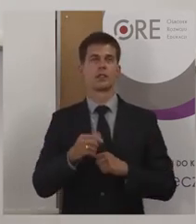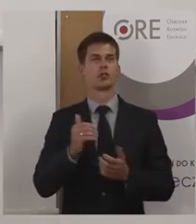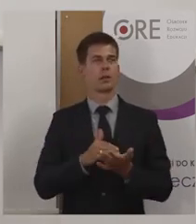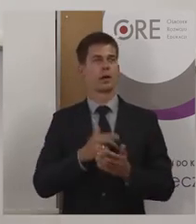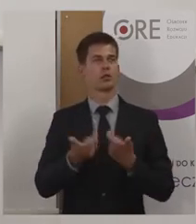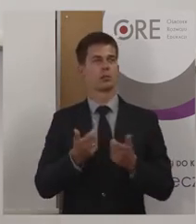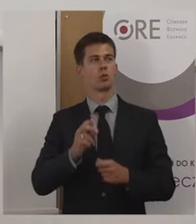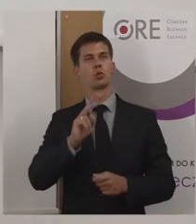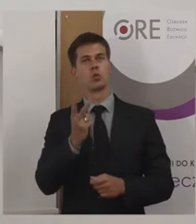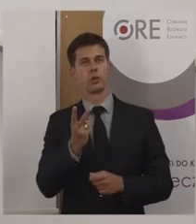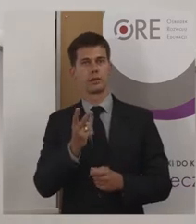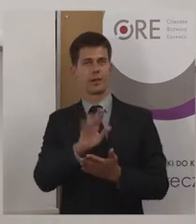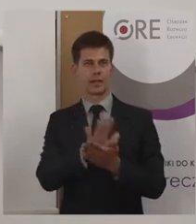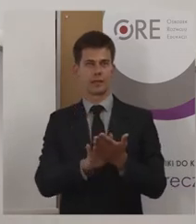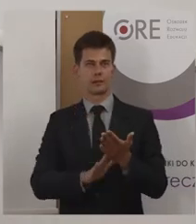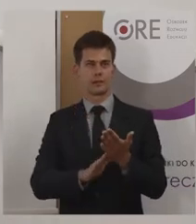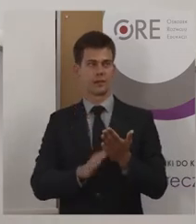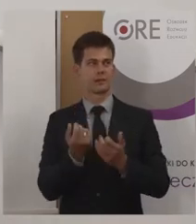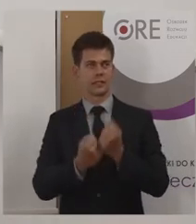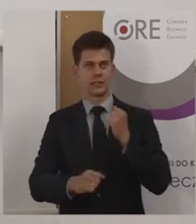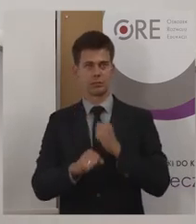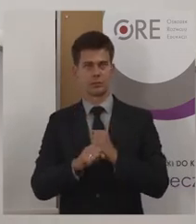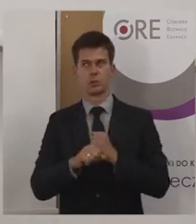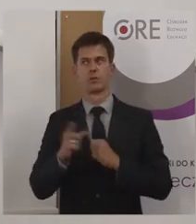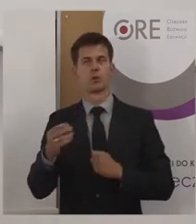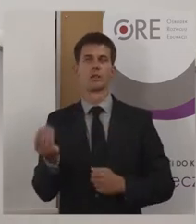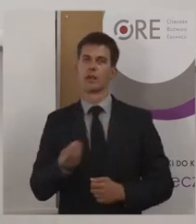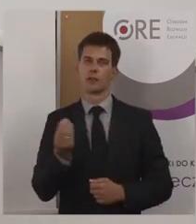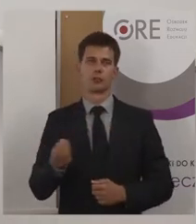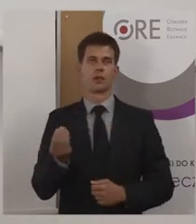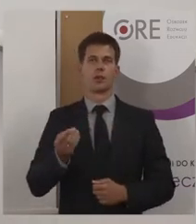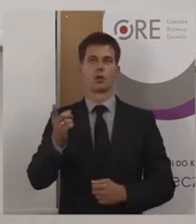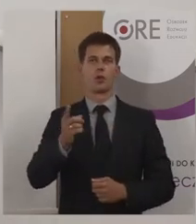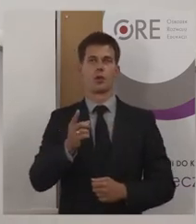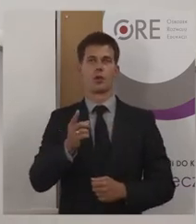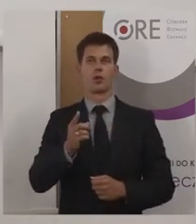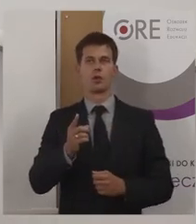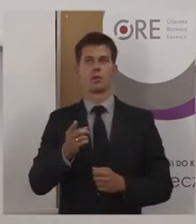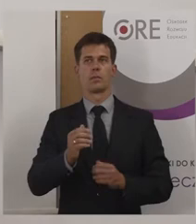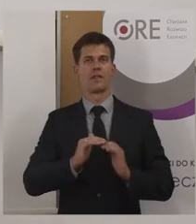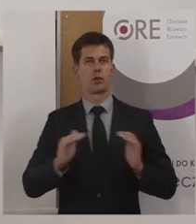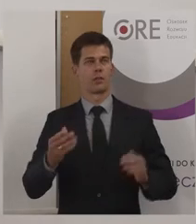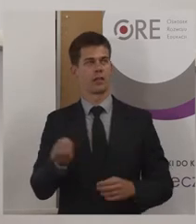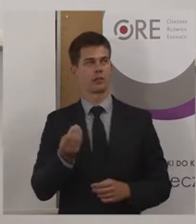alternatywnego. Na co, jak rozumiem, w tej chwili jeszcze technologia, ta platforma nie pozwala, a przynajmniej jest to trudne.